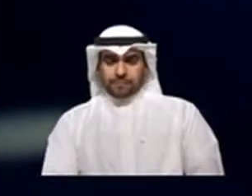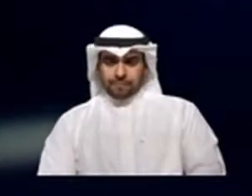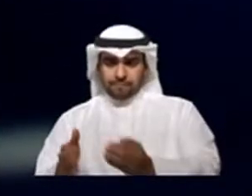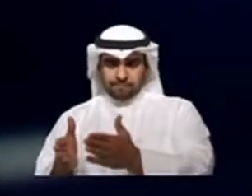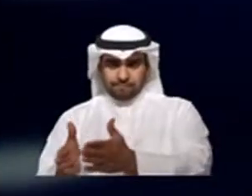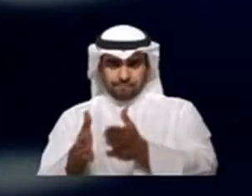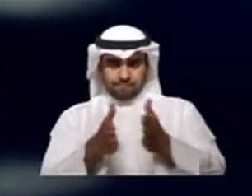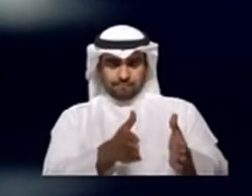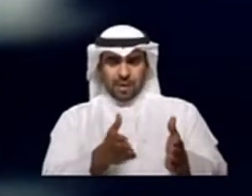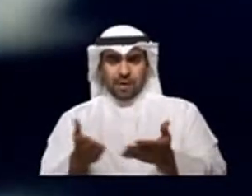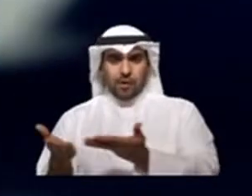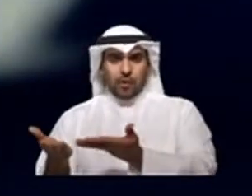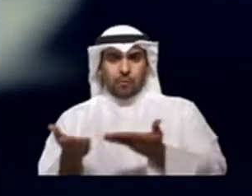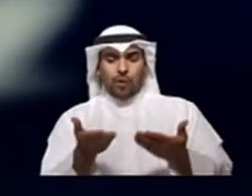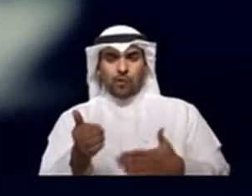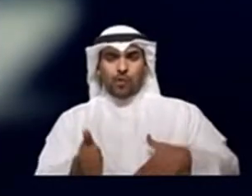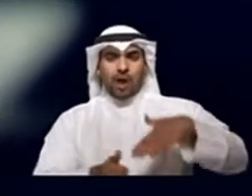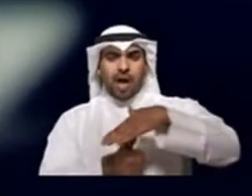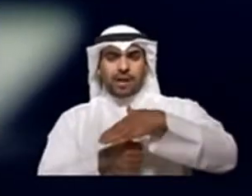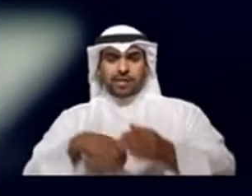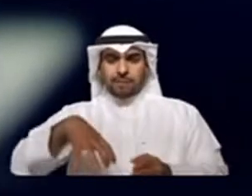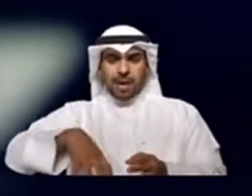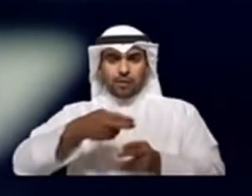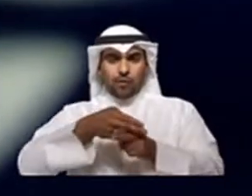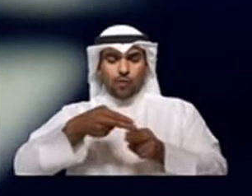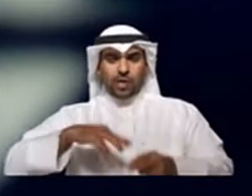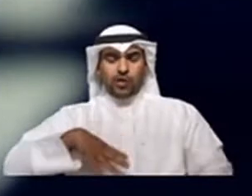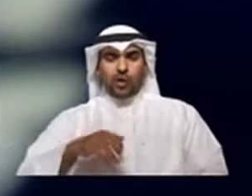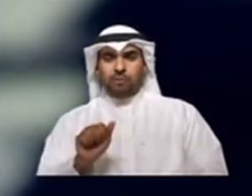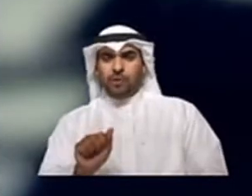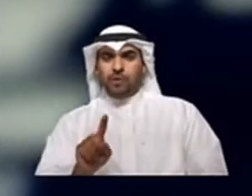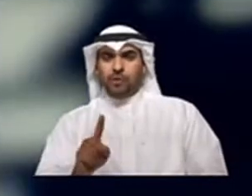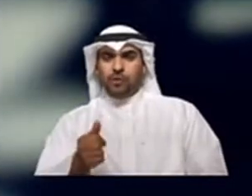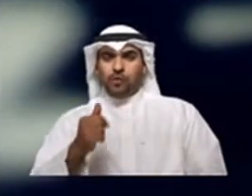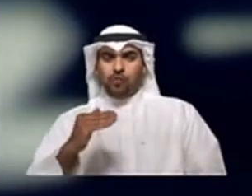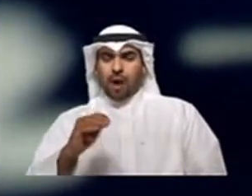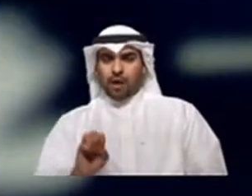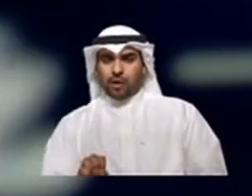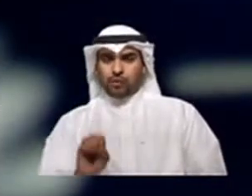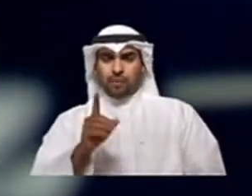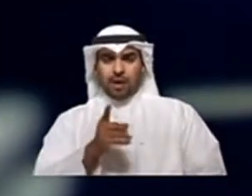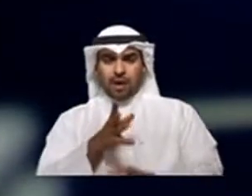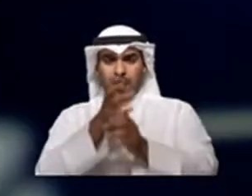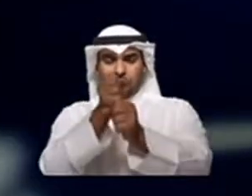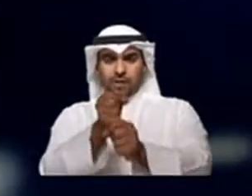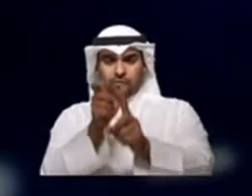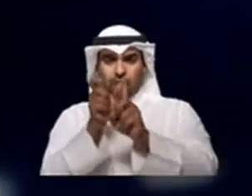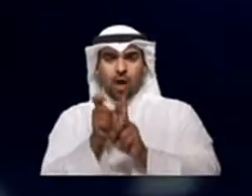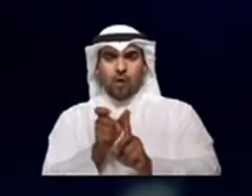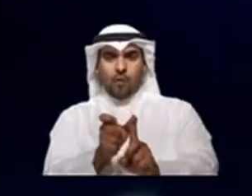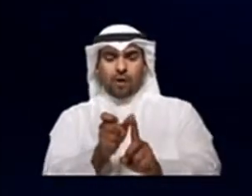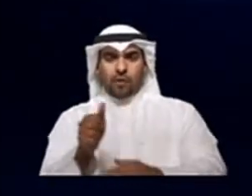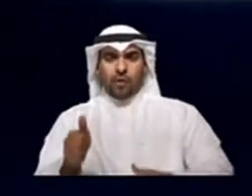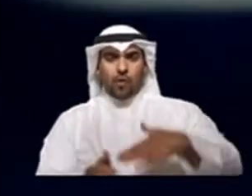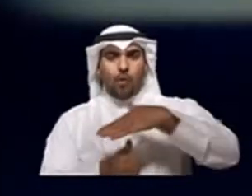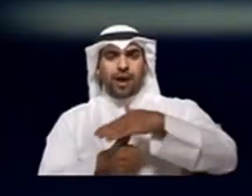بحضور حضرة صاحب السمو أمير البلاد الشيخ صباح الأحمد الجابر الصباح حفظه الله ورعاه، وفخامة الرئيس بيترو بوروشينكو